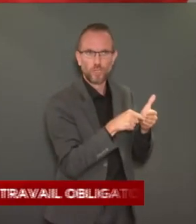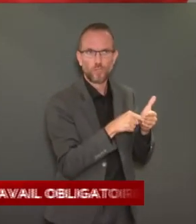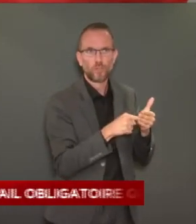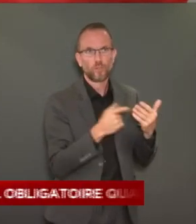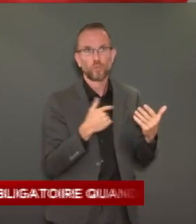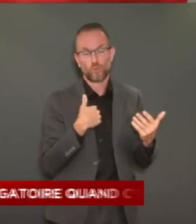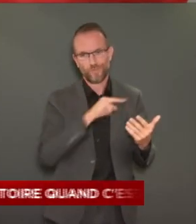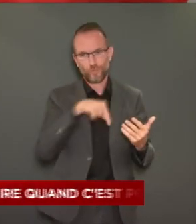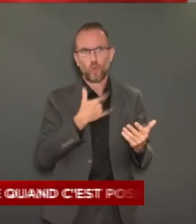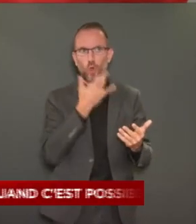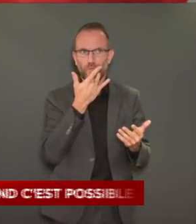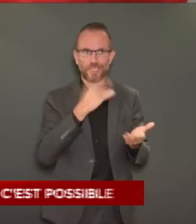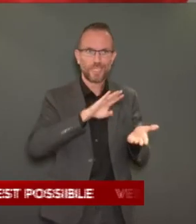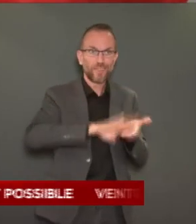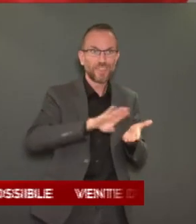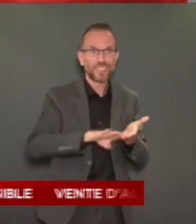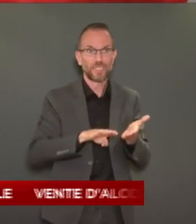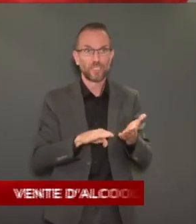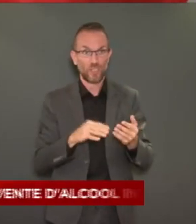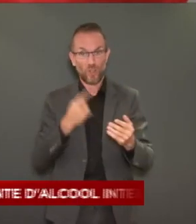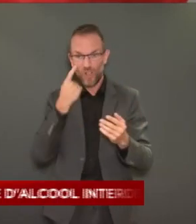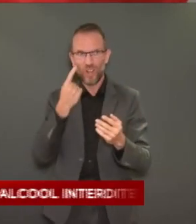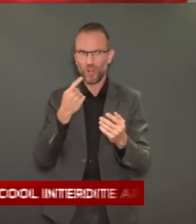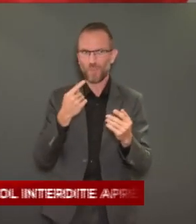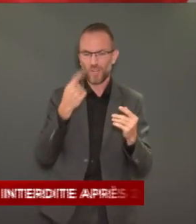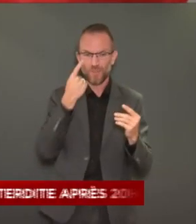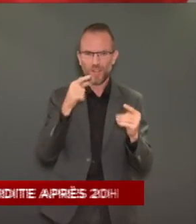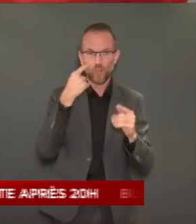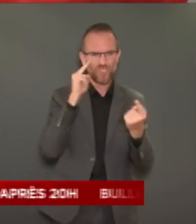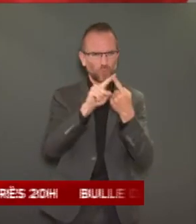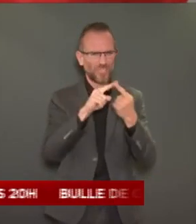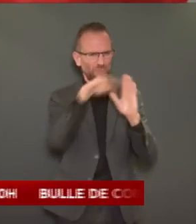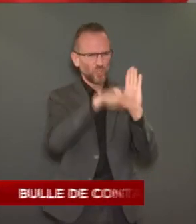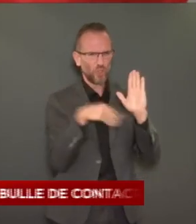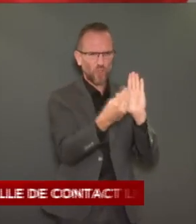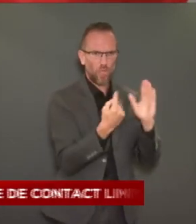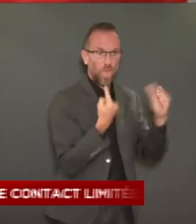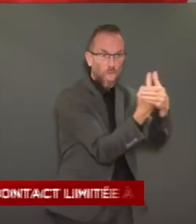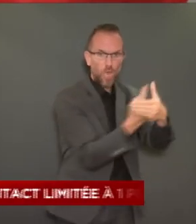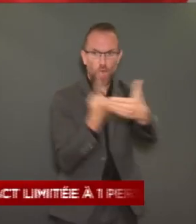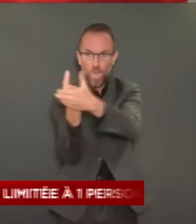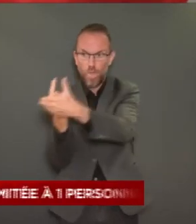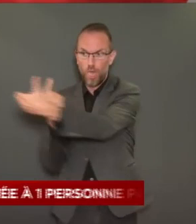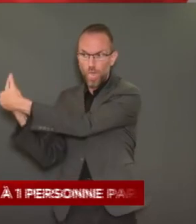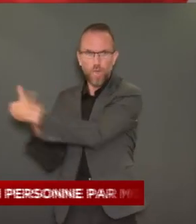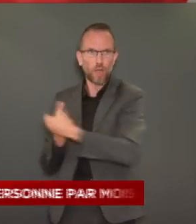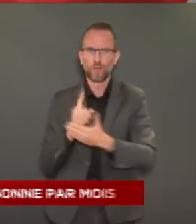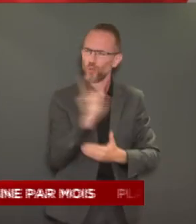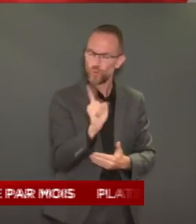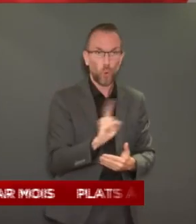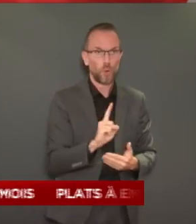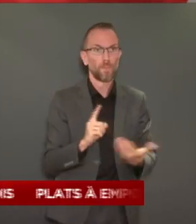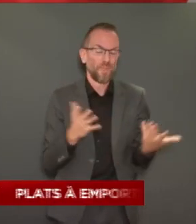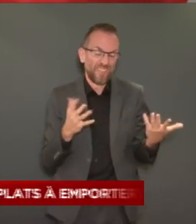pas l'isolement. Ils n'obligent pas à un isolement total. Mais néanmoins, c'est difficile. C'est